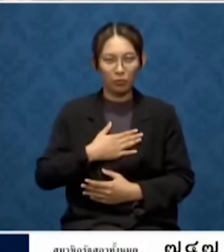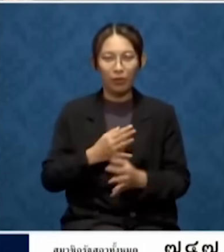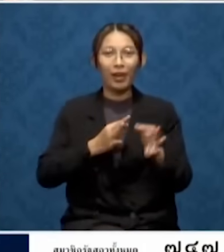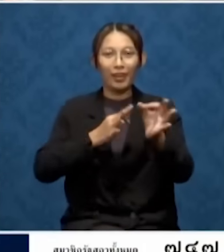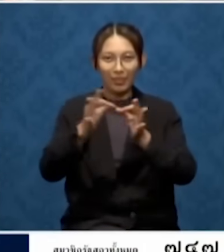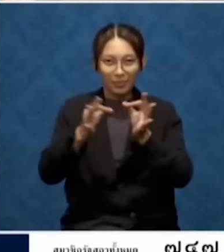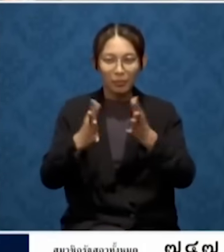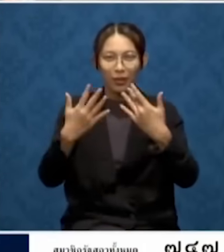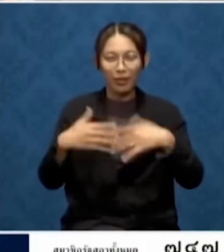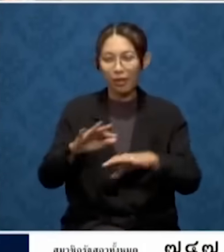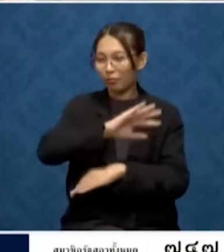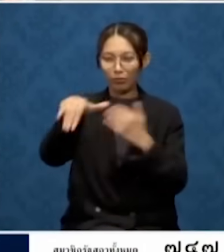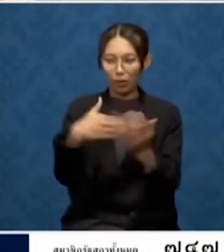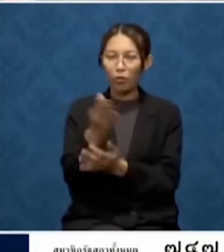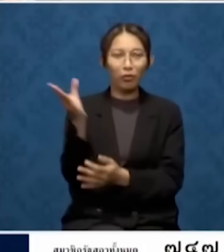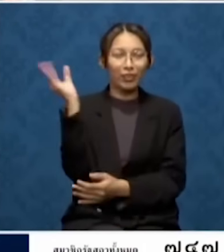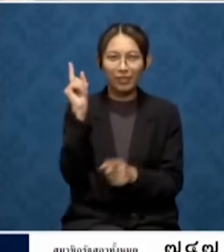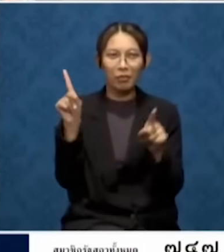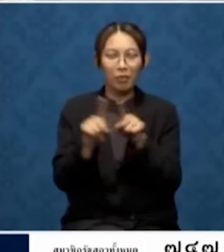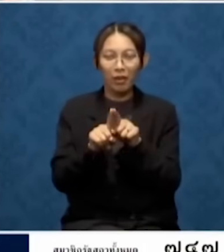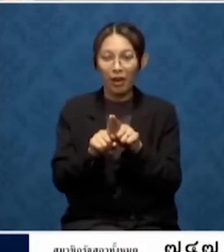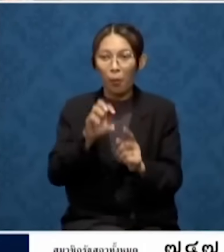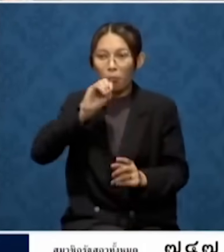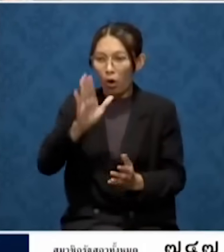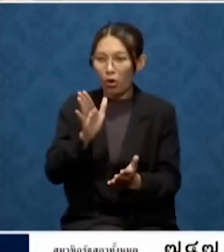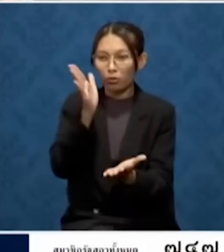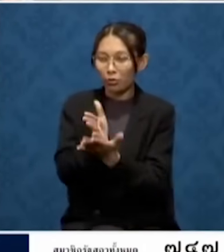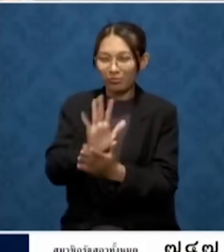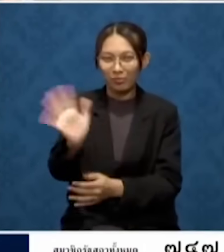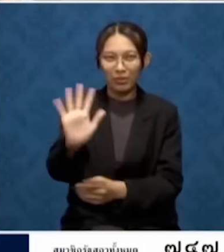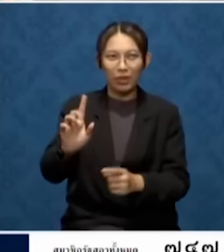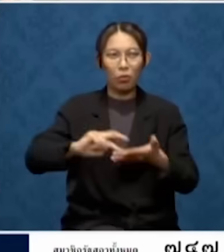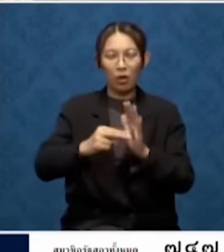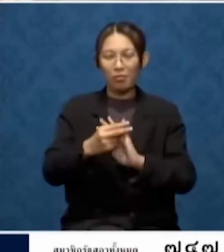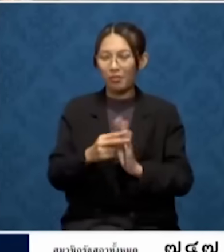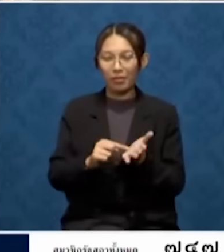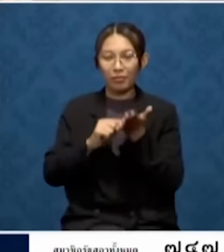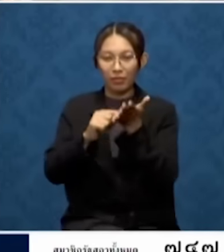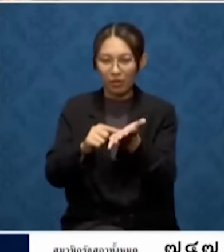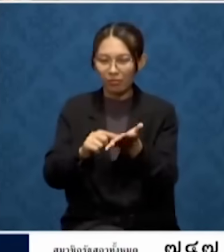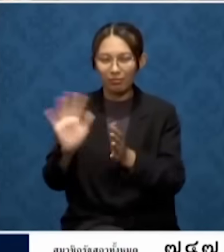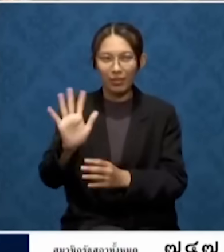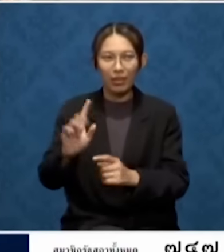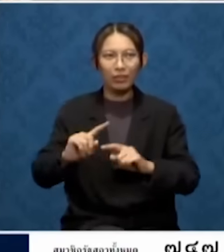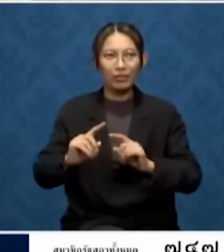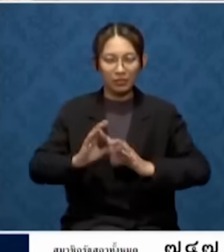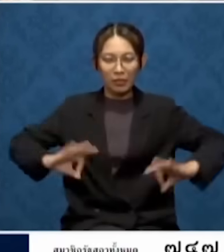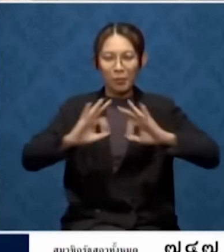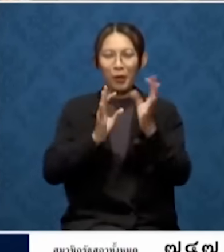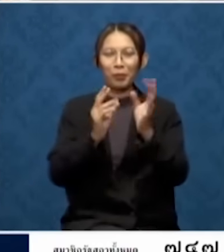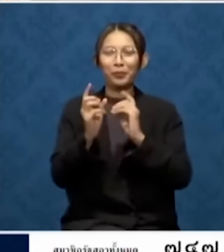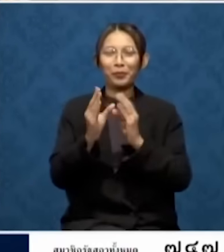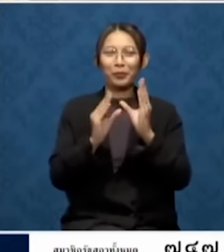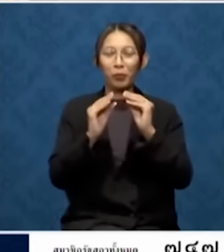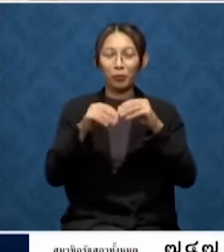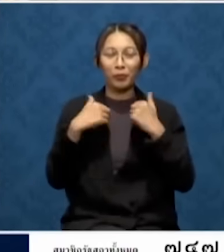ผมได้อธิบายไปแล้วทุกคนคงได้ยินว่าไม่ได้ขัดขวางถ้าขัดขวางก็คงไม่ให้อย่างนี้แล้วได้พูดทั้งข้างในนี้และพูดข้